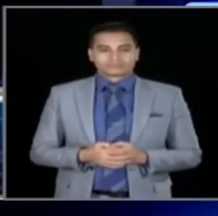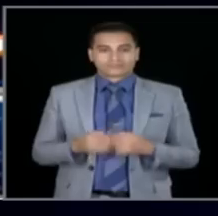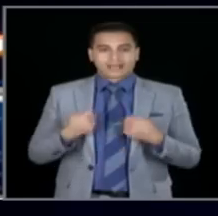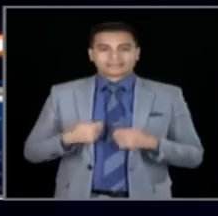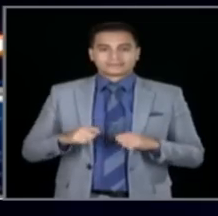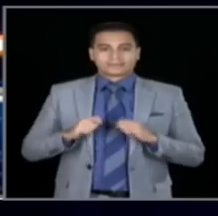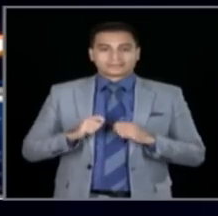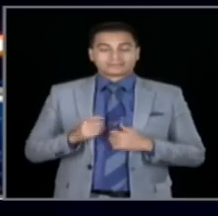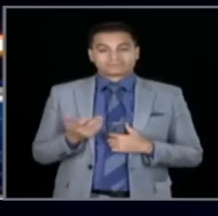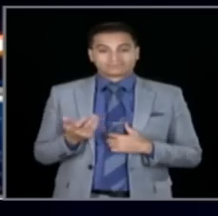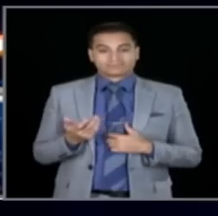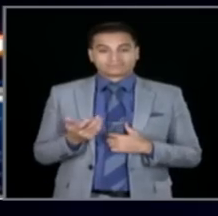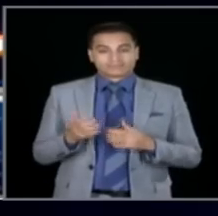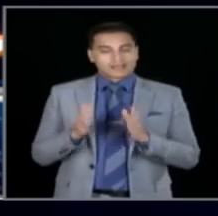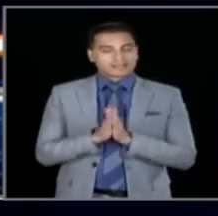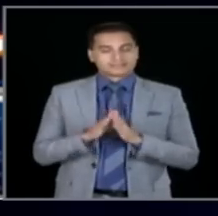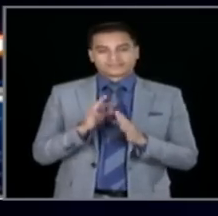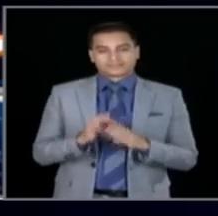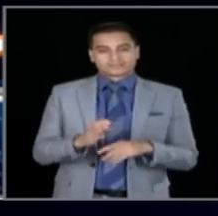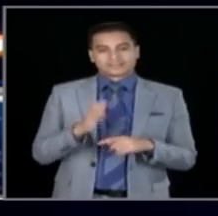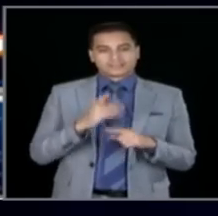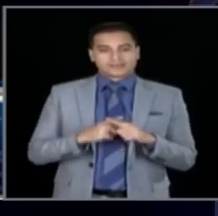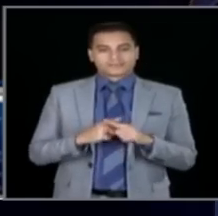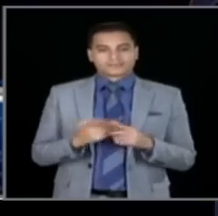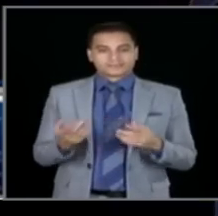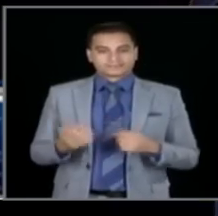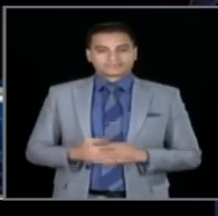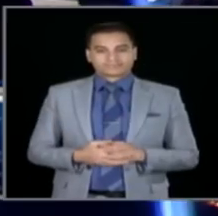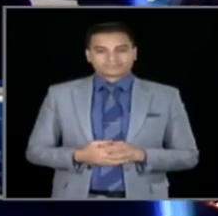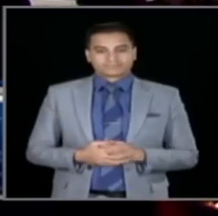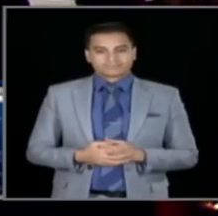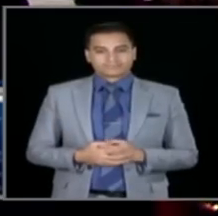إسبانيا. إسبانيا للأسف الشديد إجابة خاطئة.